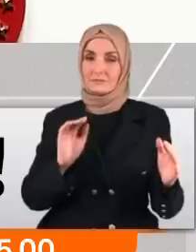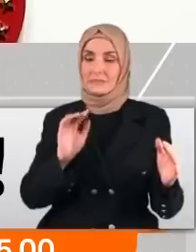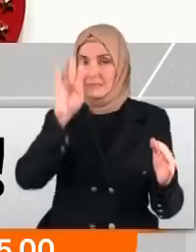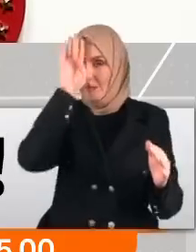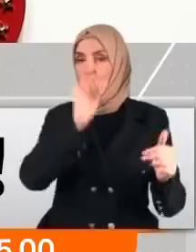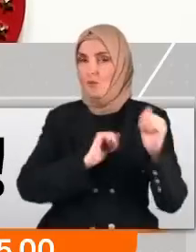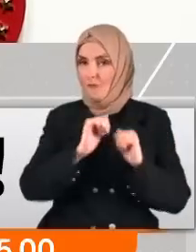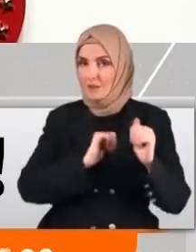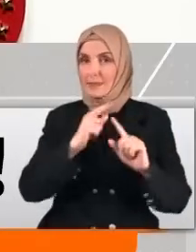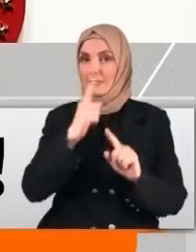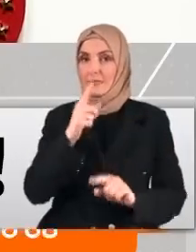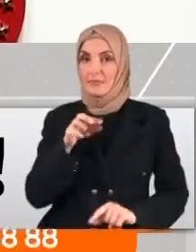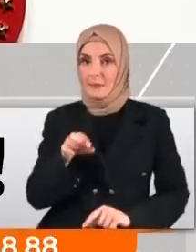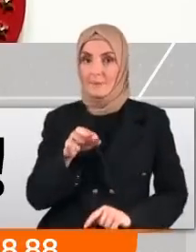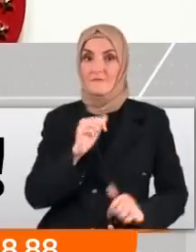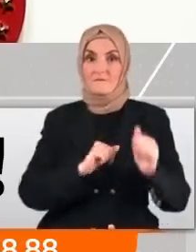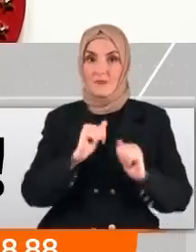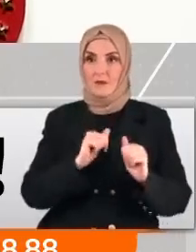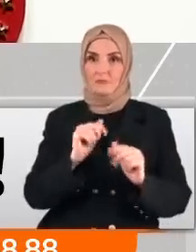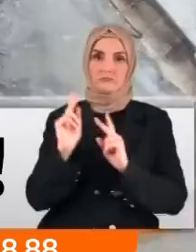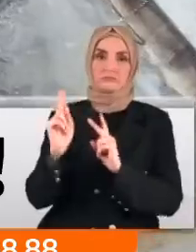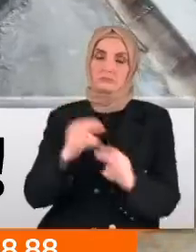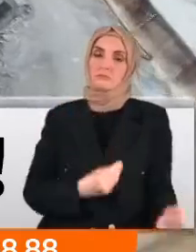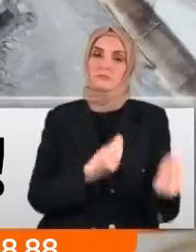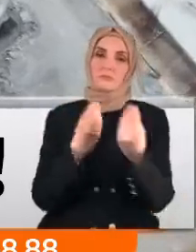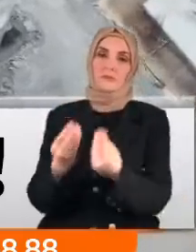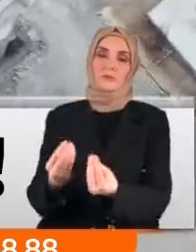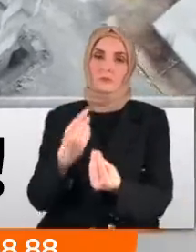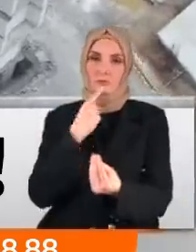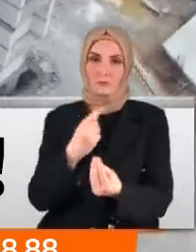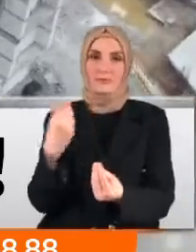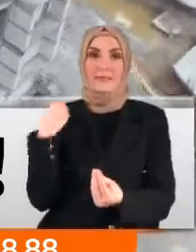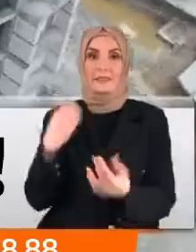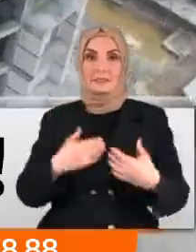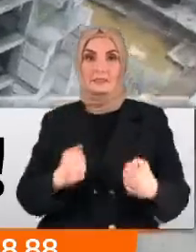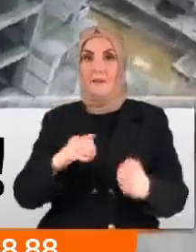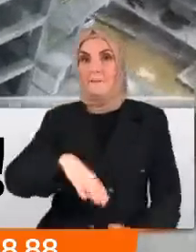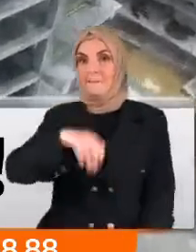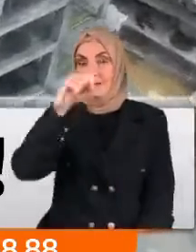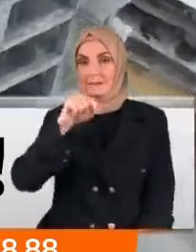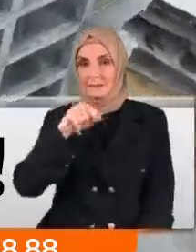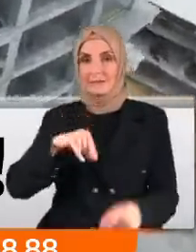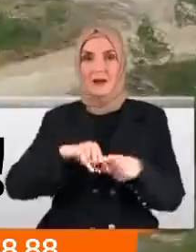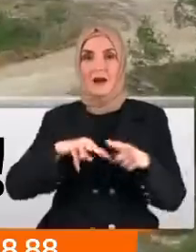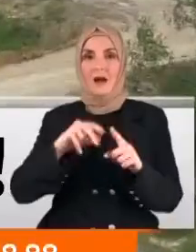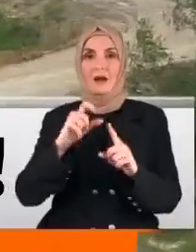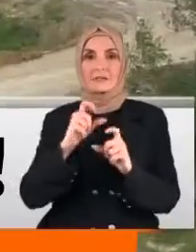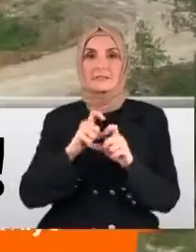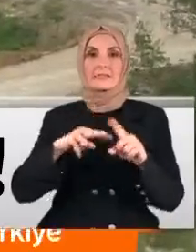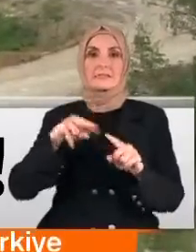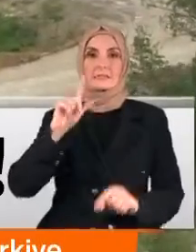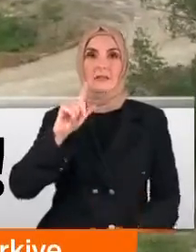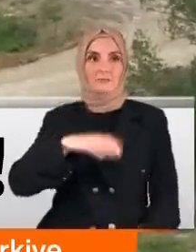Üniversitesi Tıp Fakültesi'ne tahsis etmiş bulunuyor. Yeni sağlık üssü artık Hastal yerleşkesinde dev